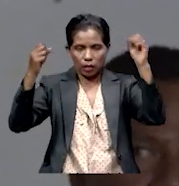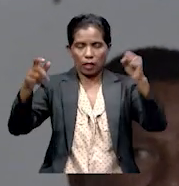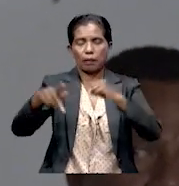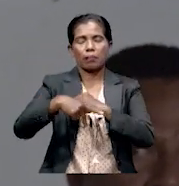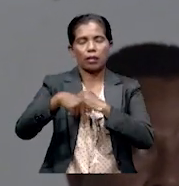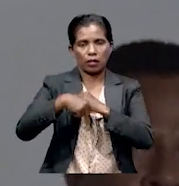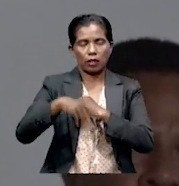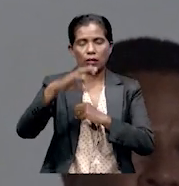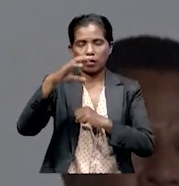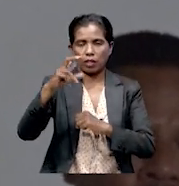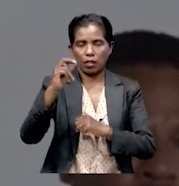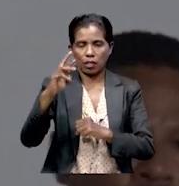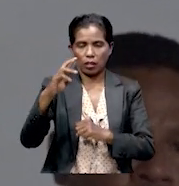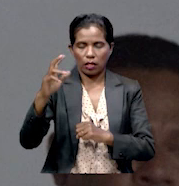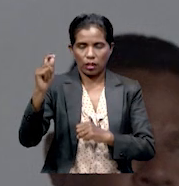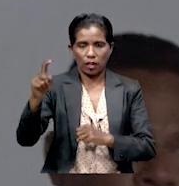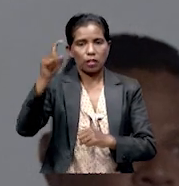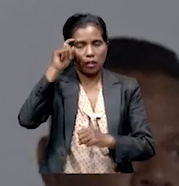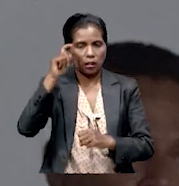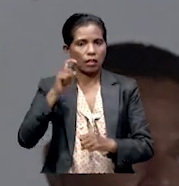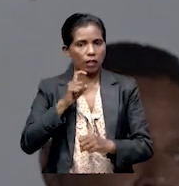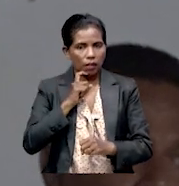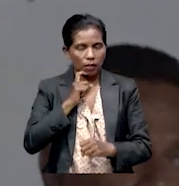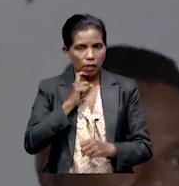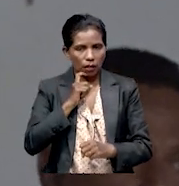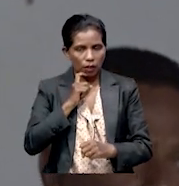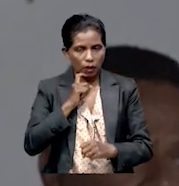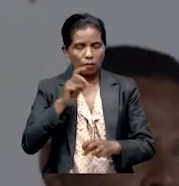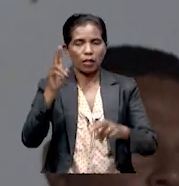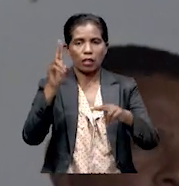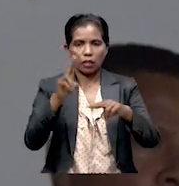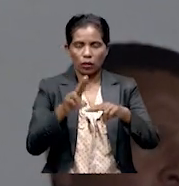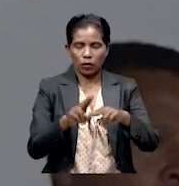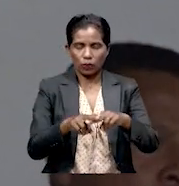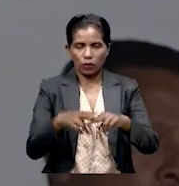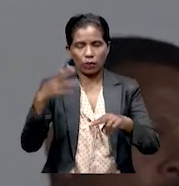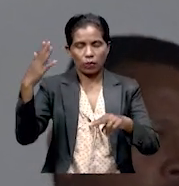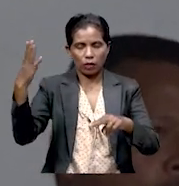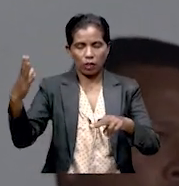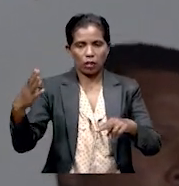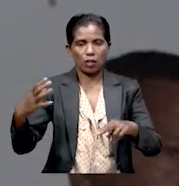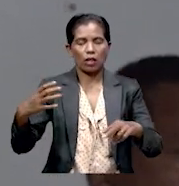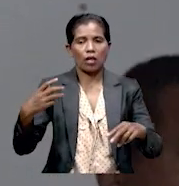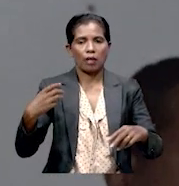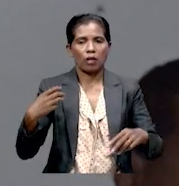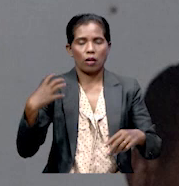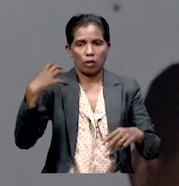senerte membuat karala sanana guzmau batur ia palasi gobernu. Los